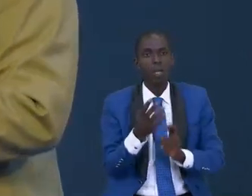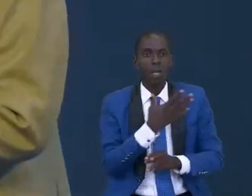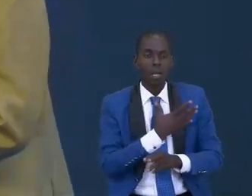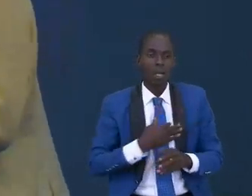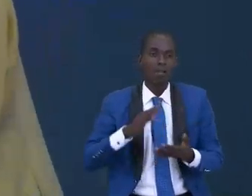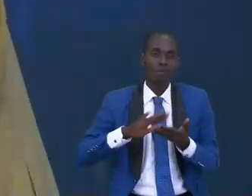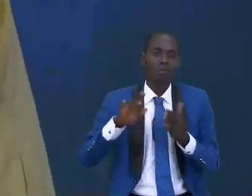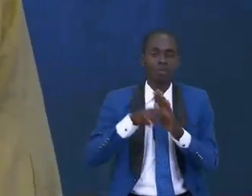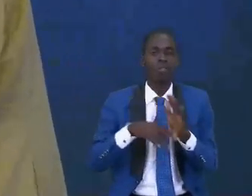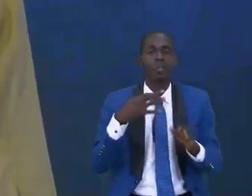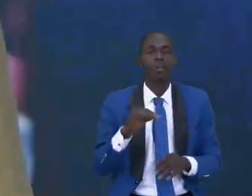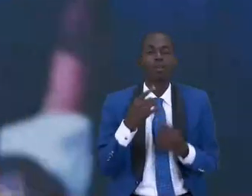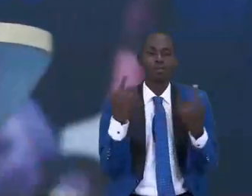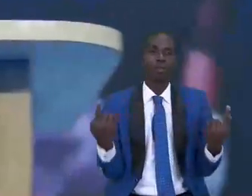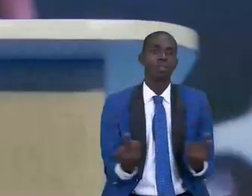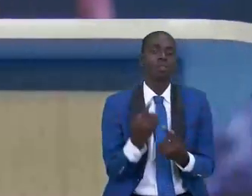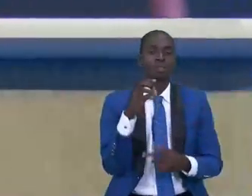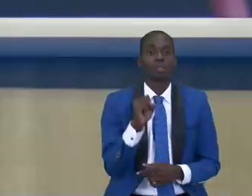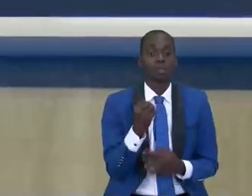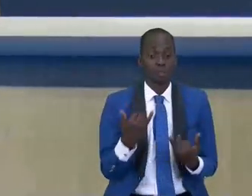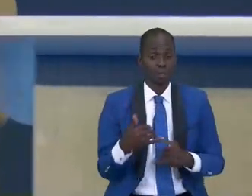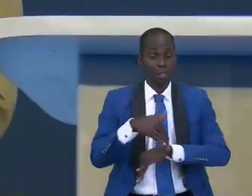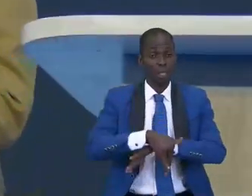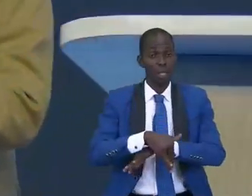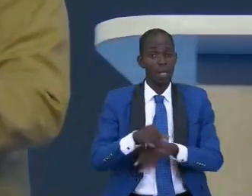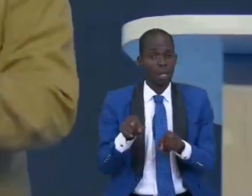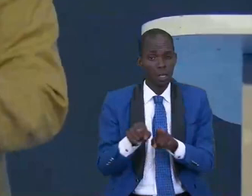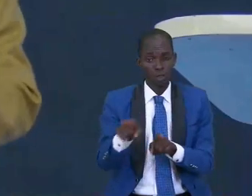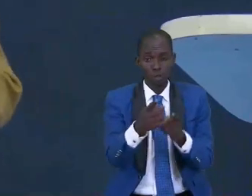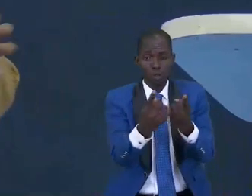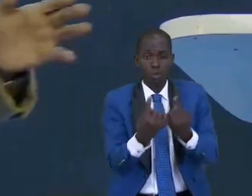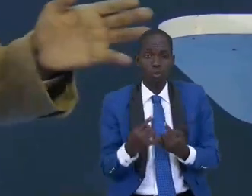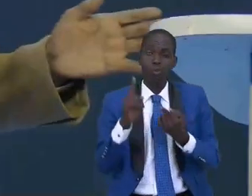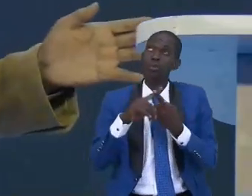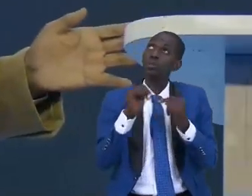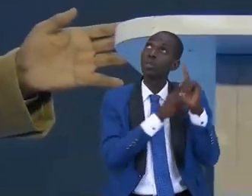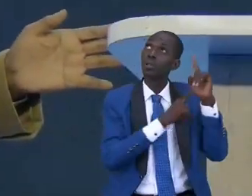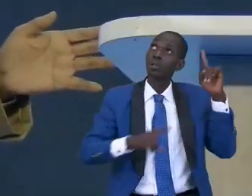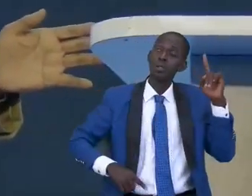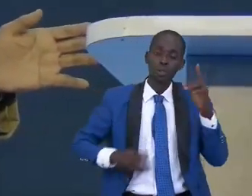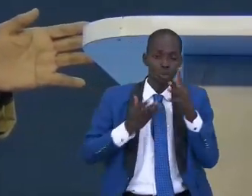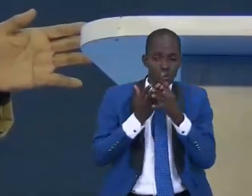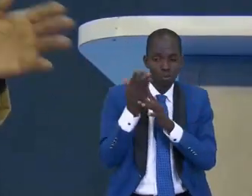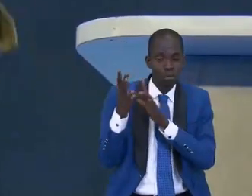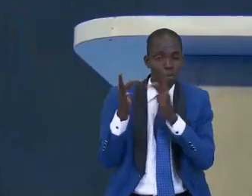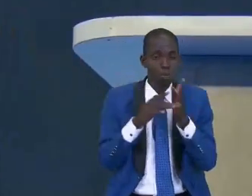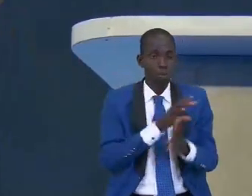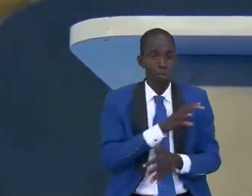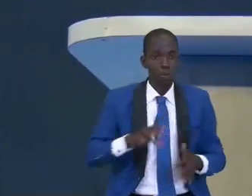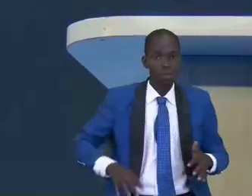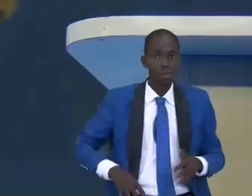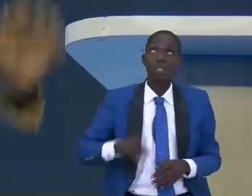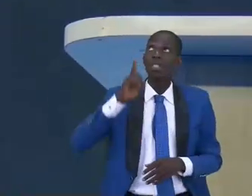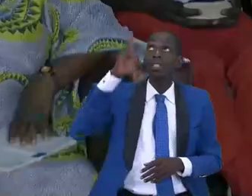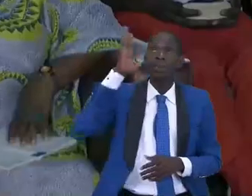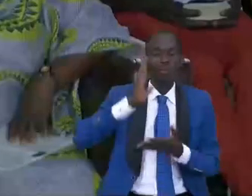le pardon des péchés. Ce soir, quand vous venez au Seigneur à travers Jésus-Christ,